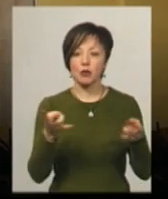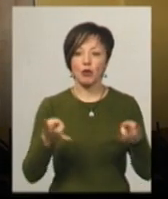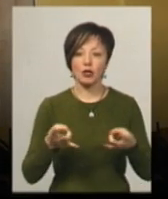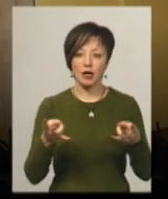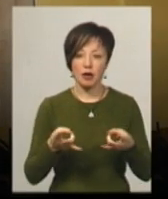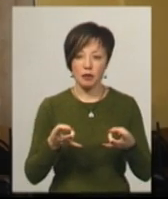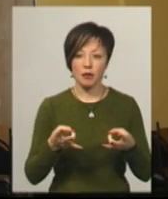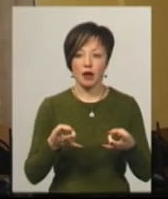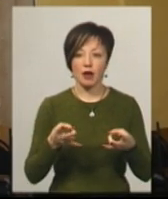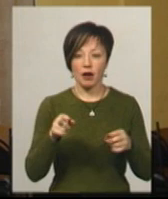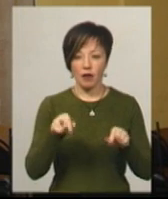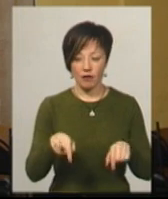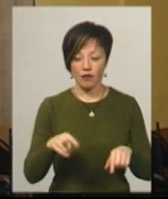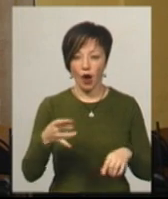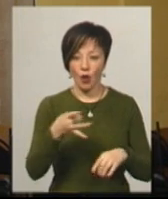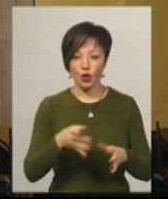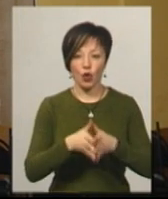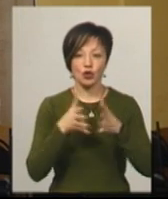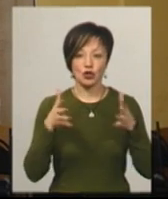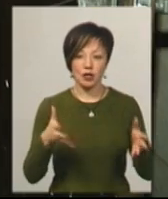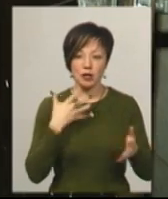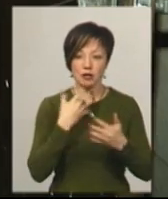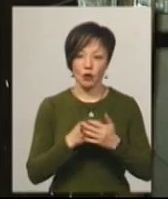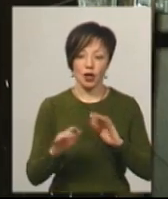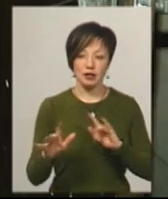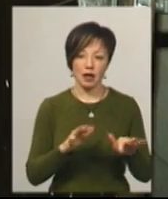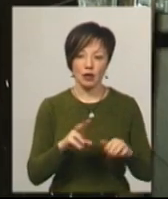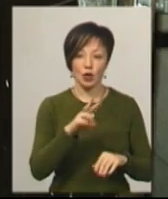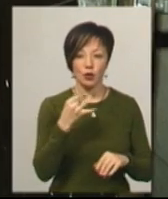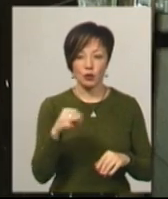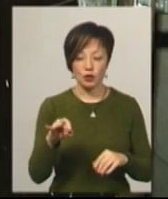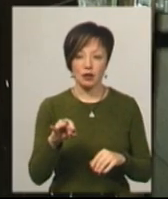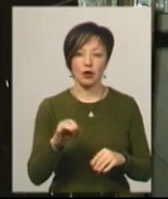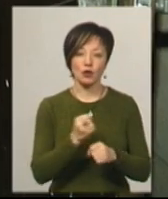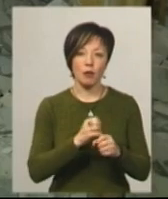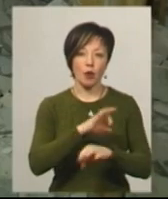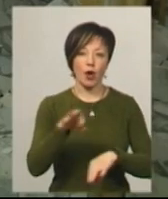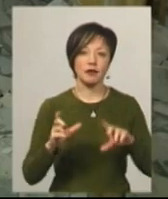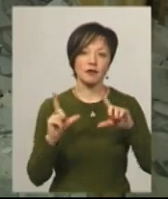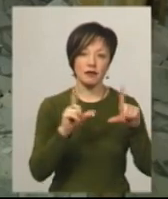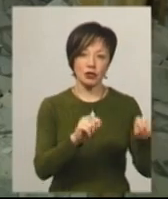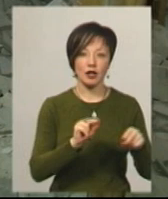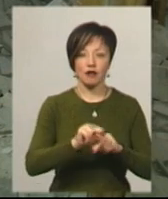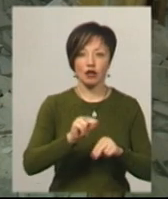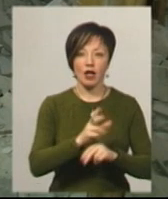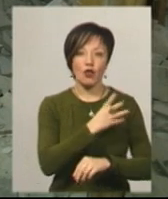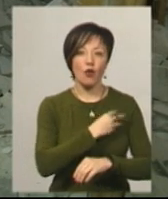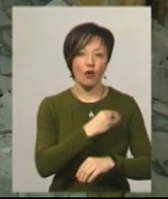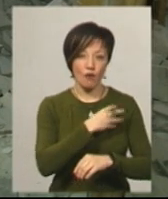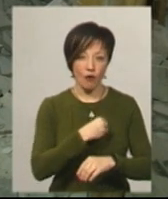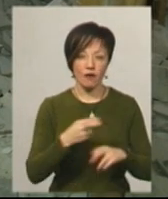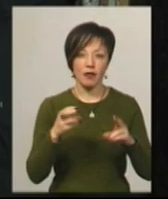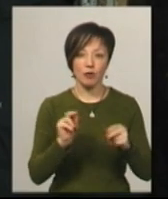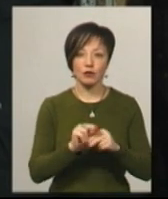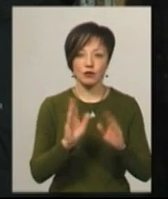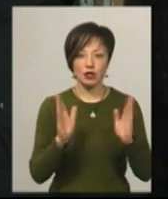в спальному мікрорайоні розширення своєї так само діяльності. У лютому розробники проєкту вирушать на тижневі навчання до Львова, де координатори